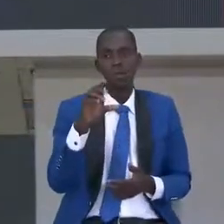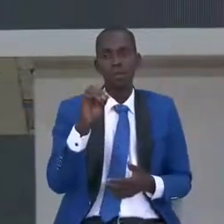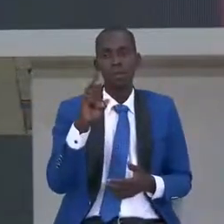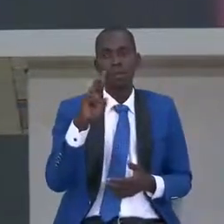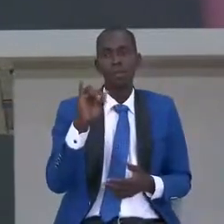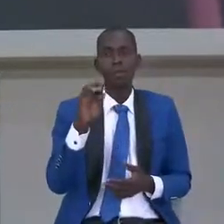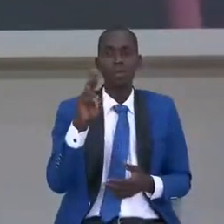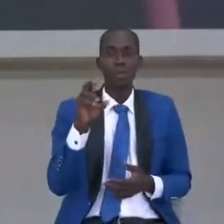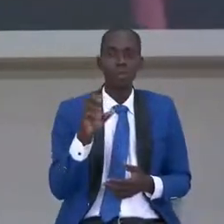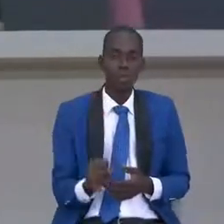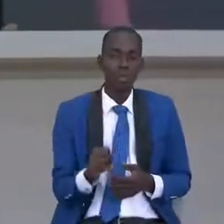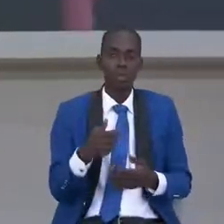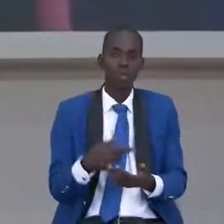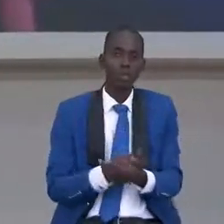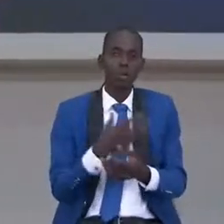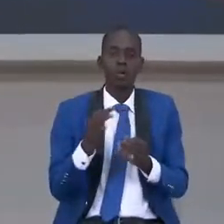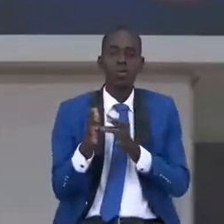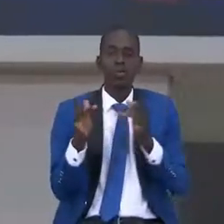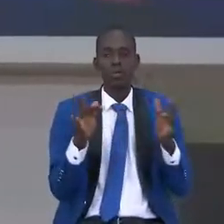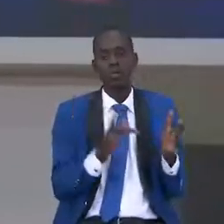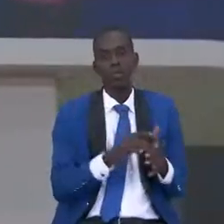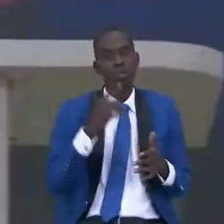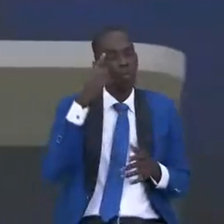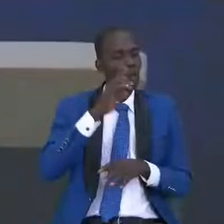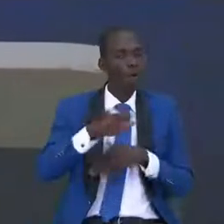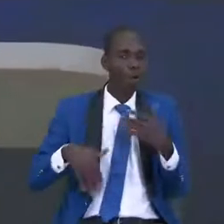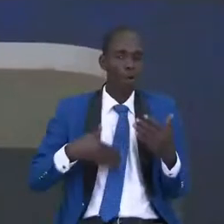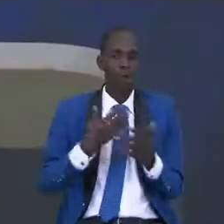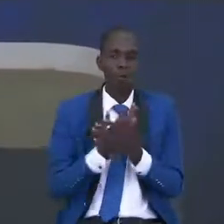la puissance prodigieuse.